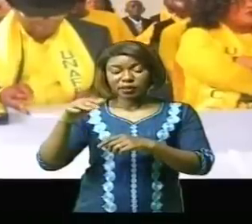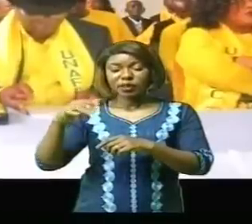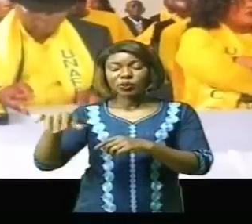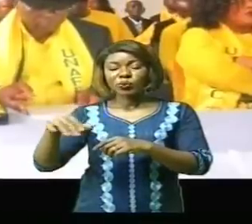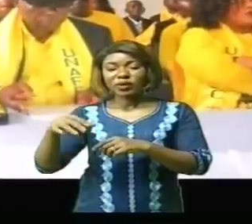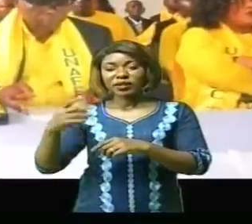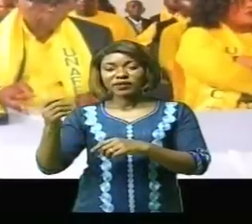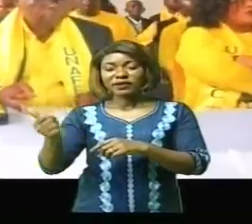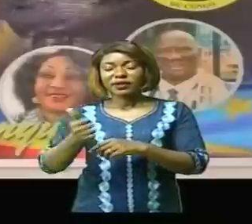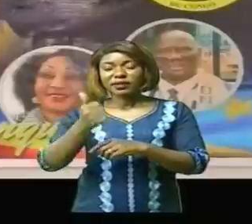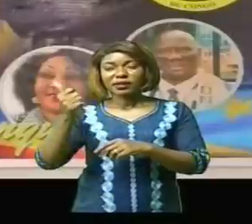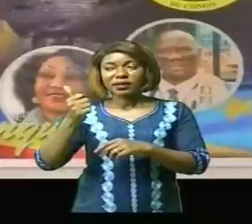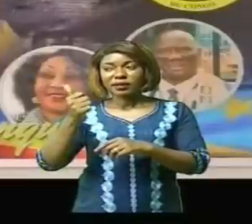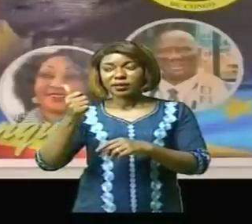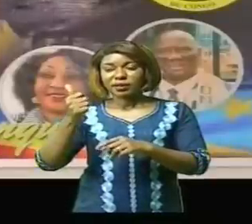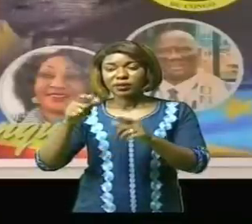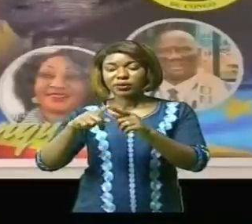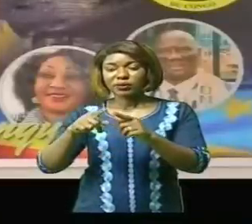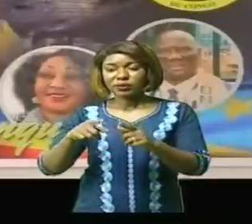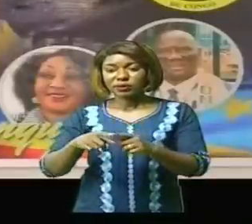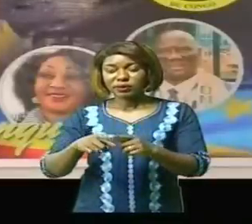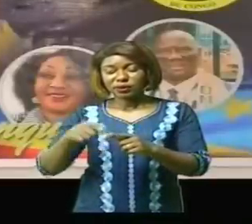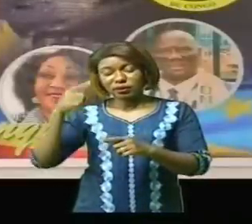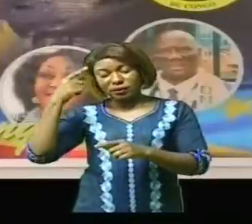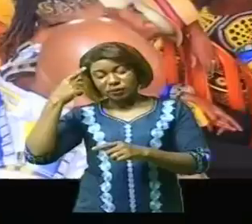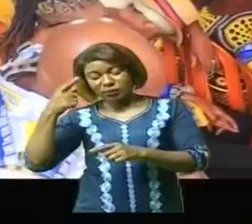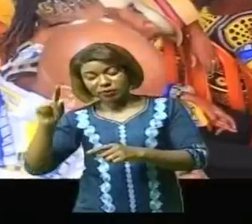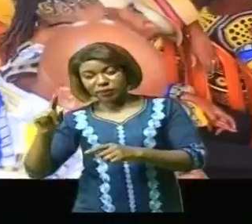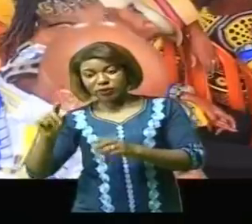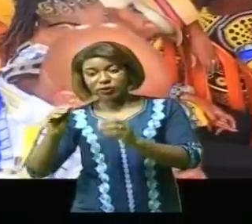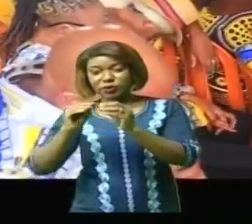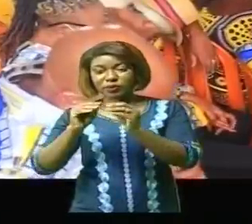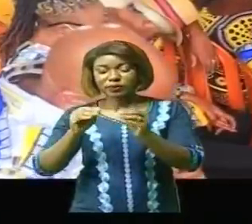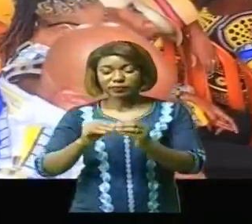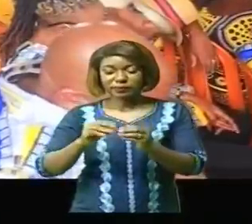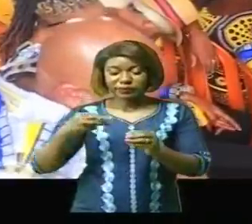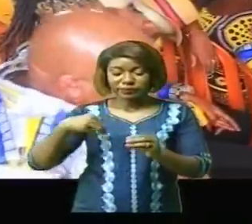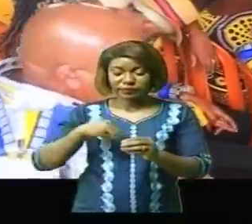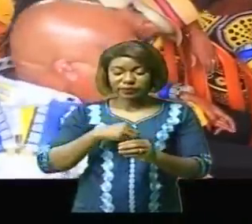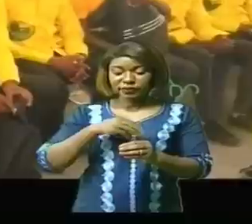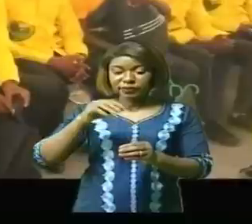du 21e anniversaire de cette formation politique, membre de l'Union sacrée